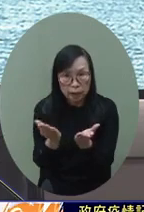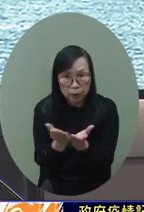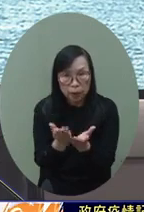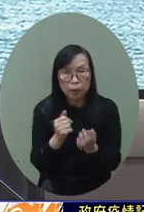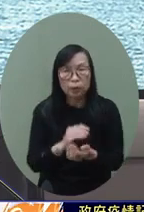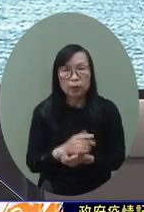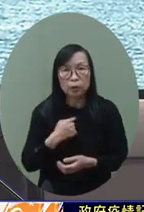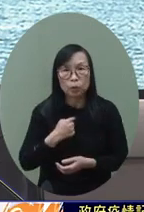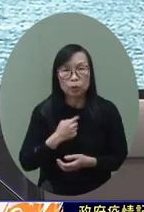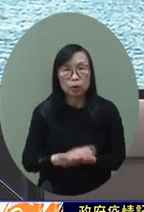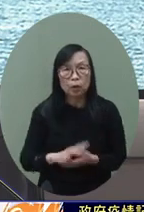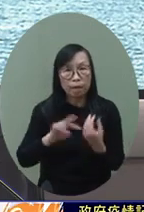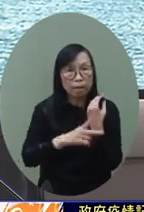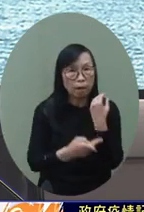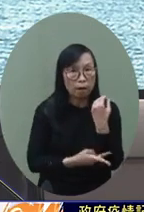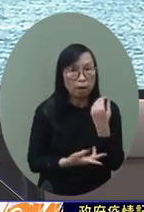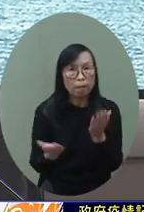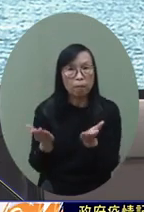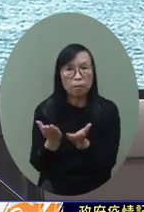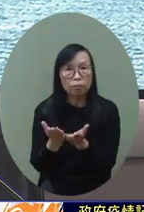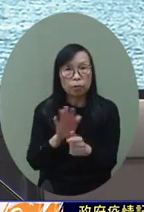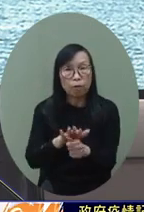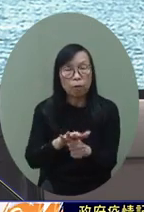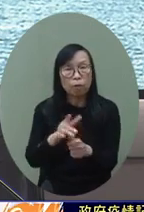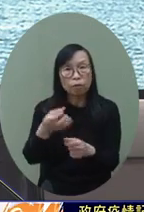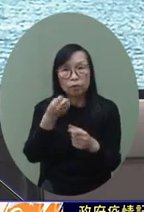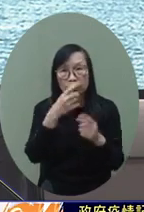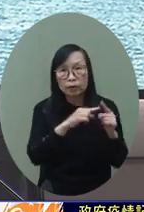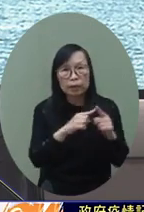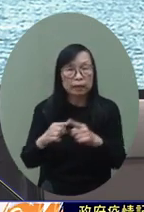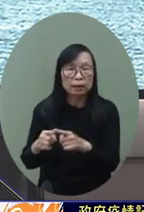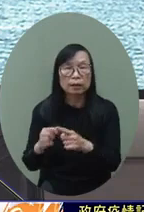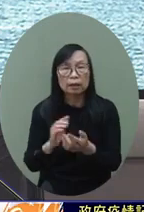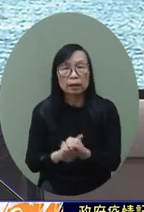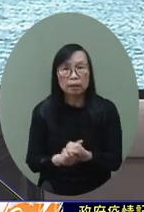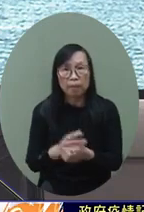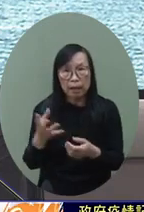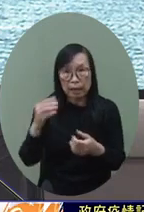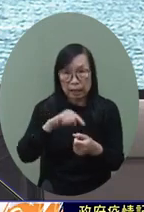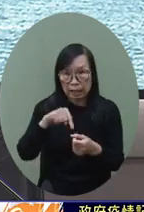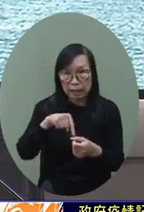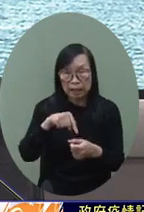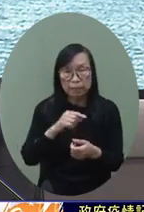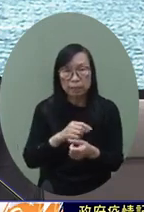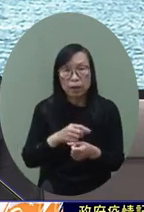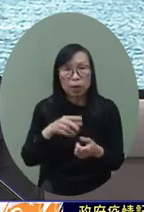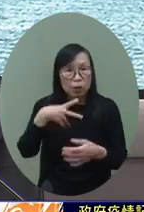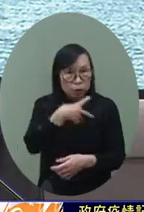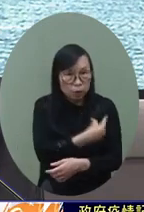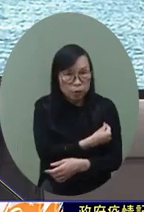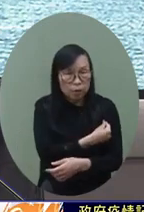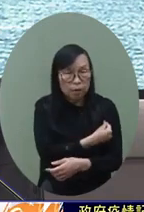一個喺法例上面能夠保障到市民，同埋保障到一啲喺執行呢一個注射